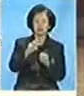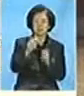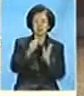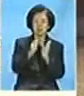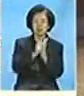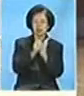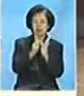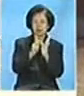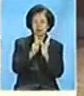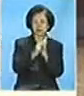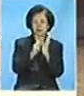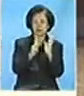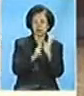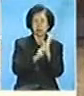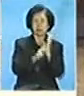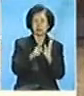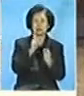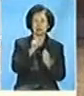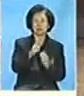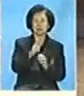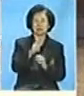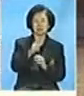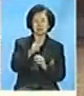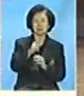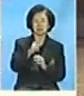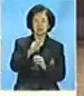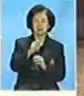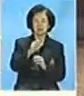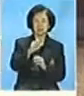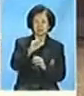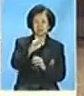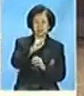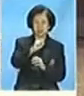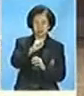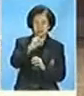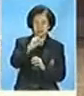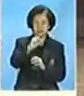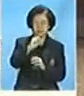วุฒิสภาเมื่อปีพ.ศ.